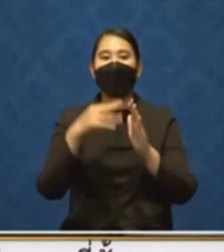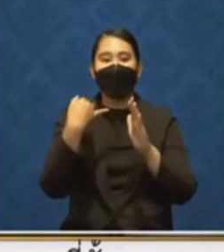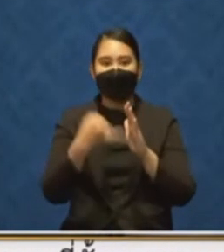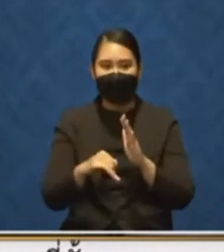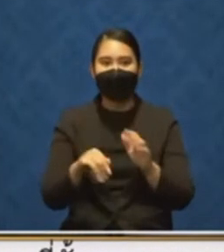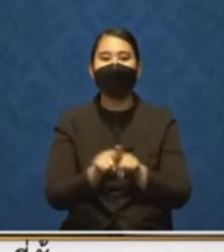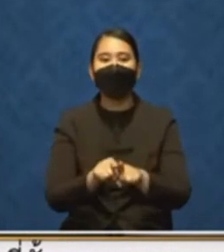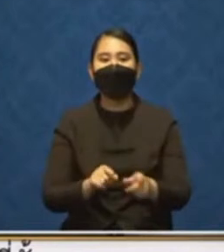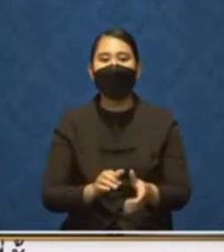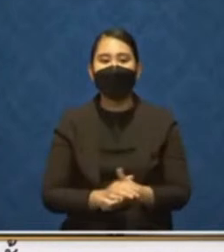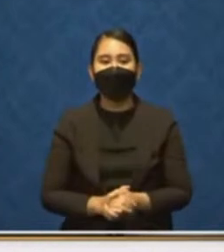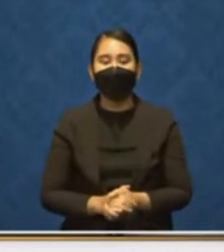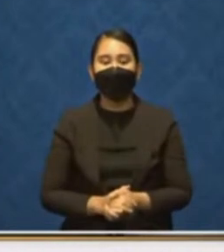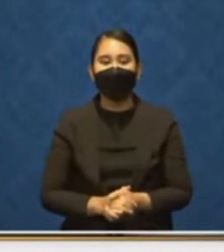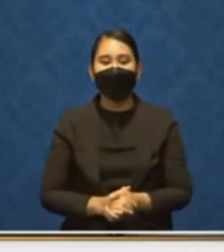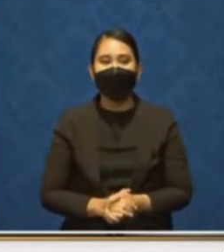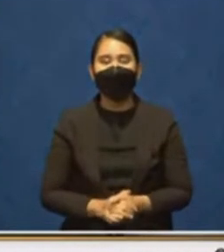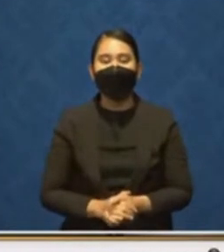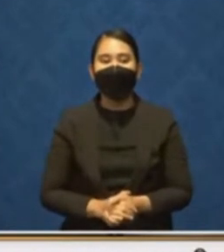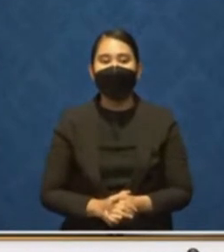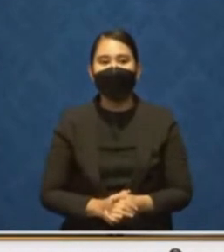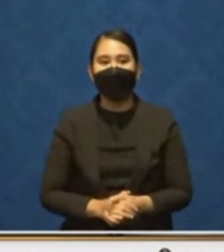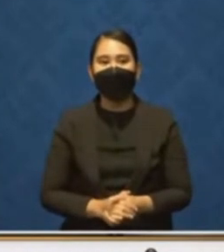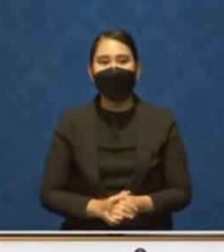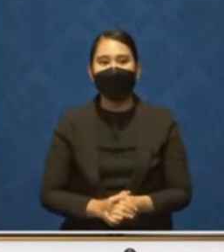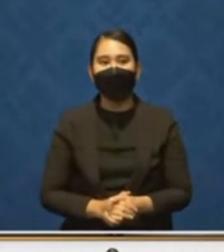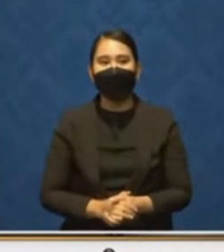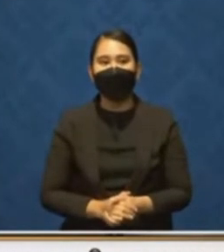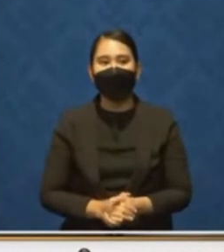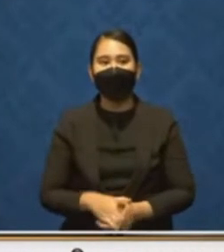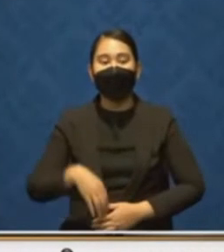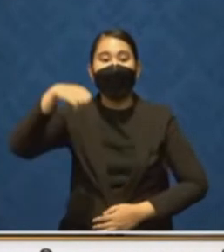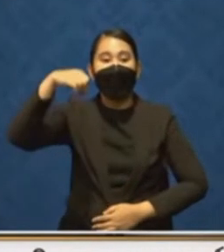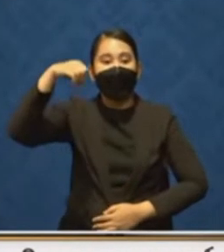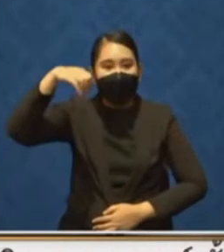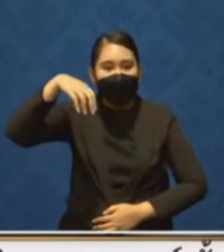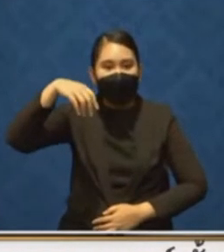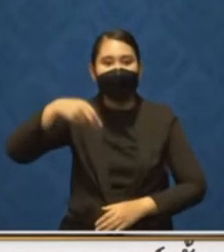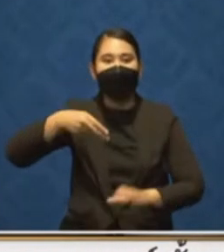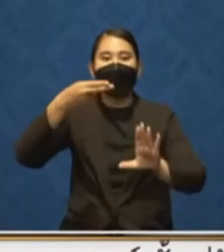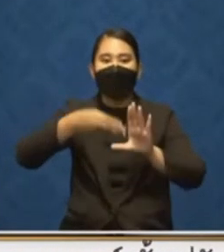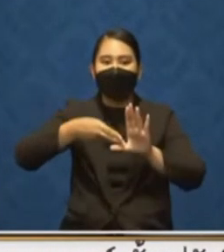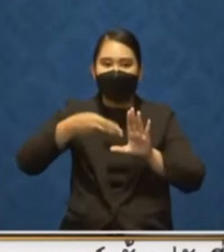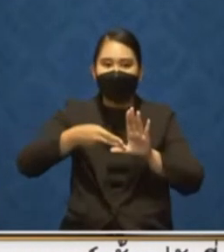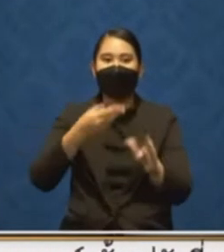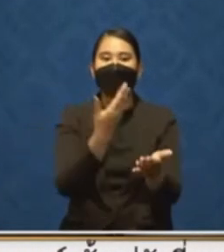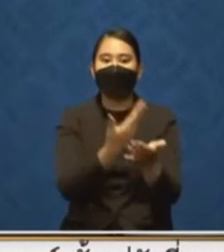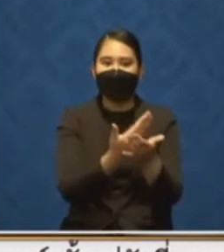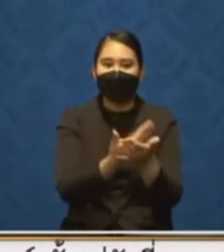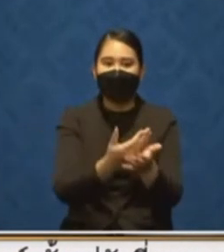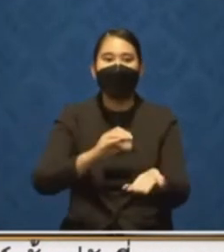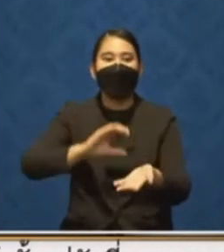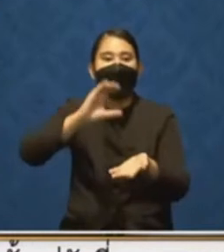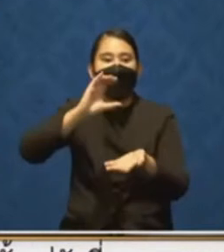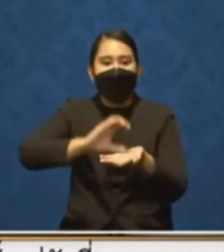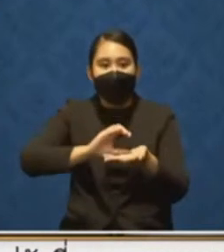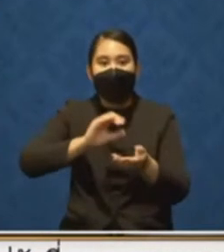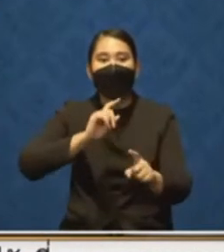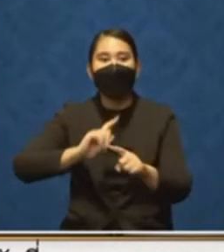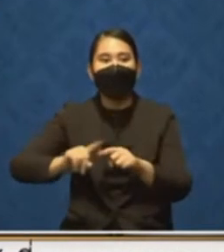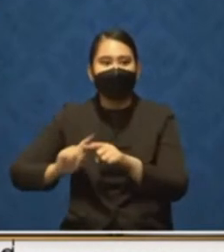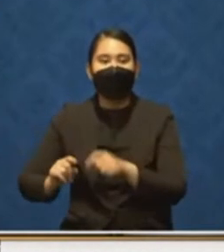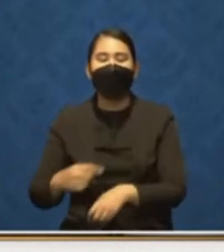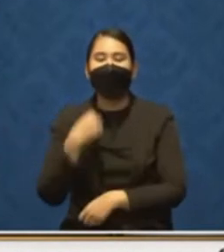เพราะฉะนั้นท่านประธานที่เคารพครับเรื่องพลังงานเรื่องเงินเงินทองทองของชาตินะครับใครจะ